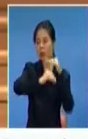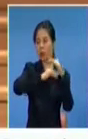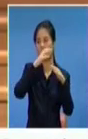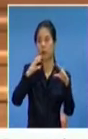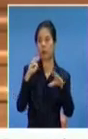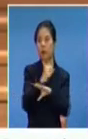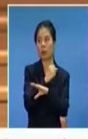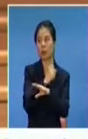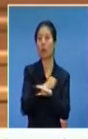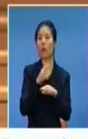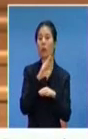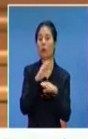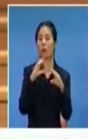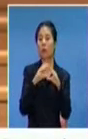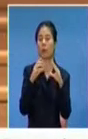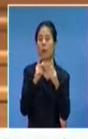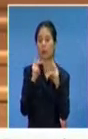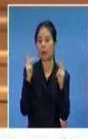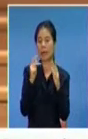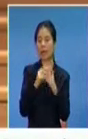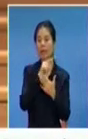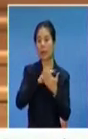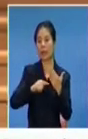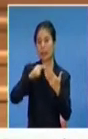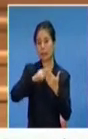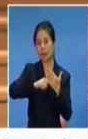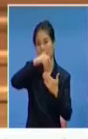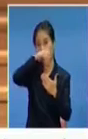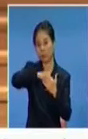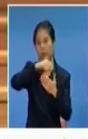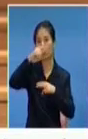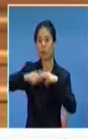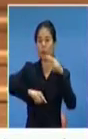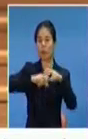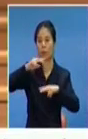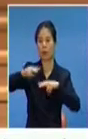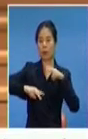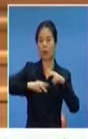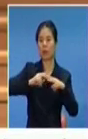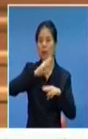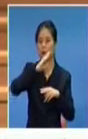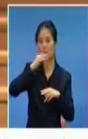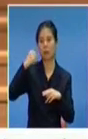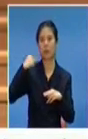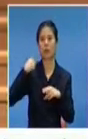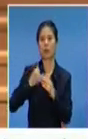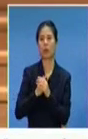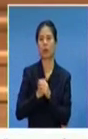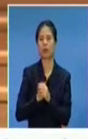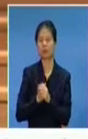คณะกรรมการการเลือกตั้งซึ่งก็มีความพยายามที่จะให้ยกเลิ